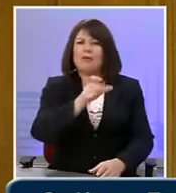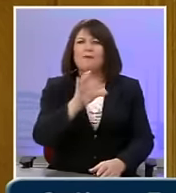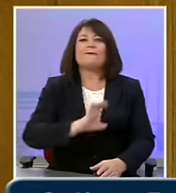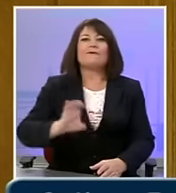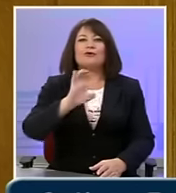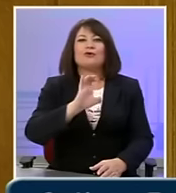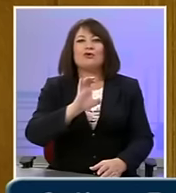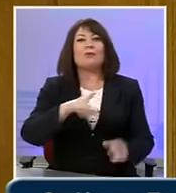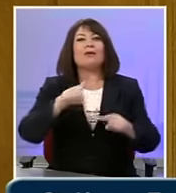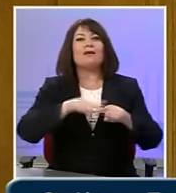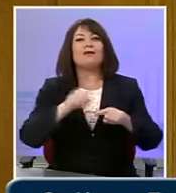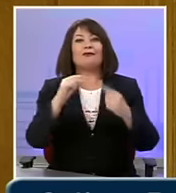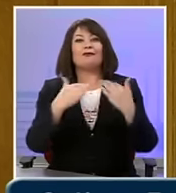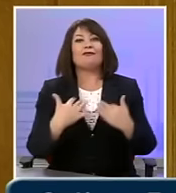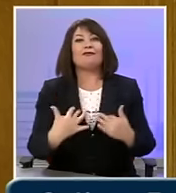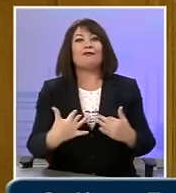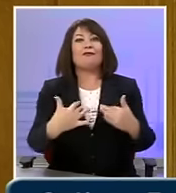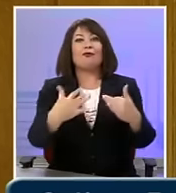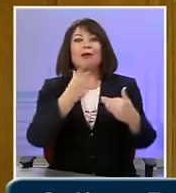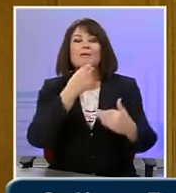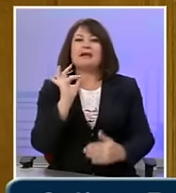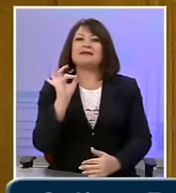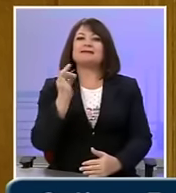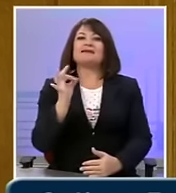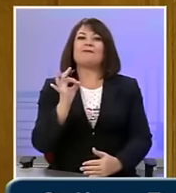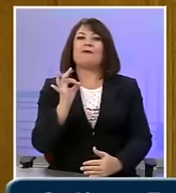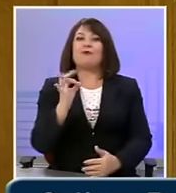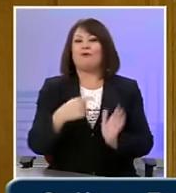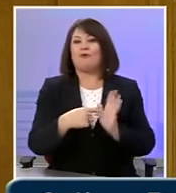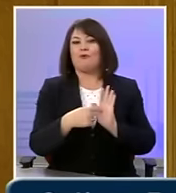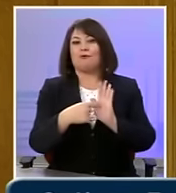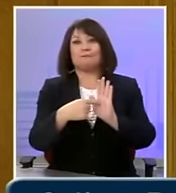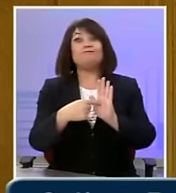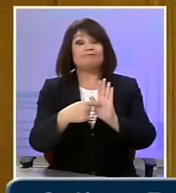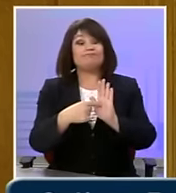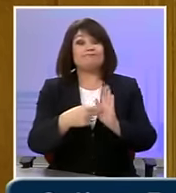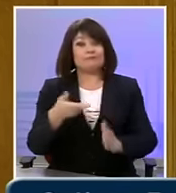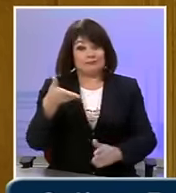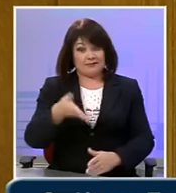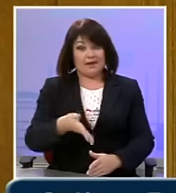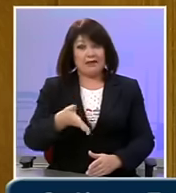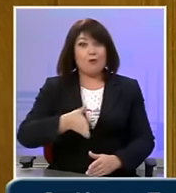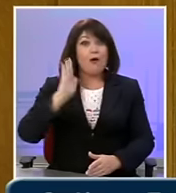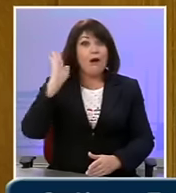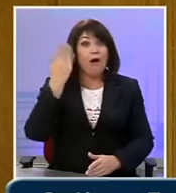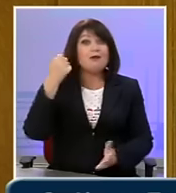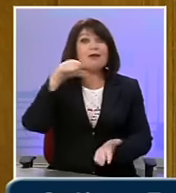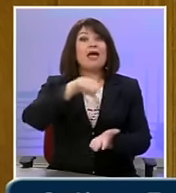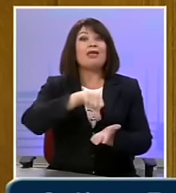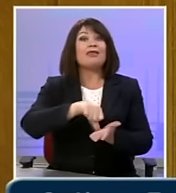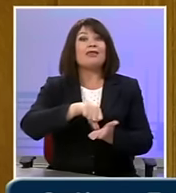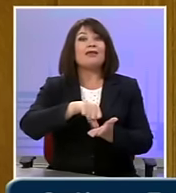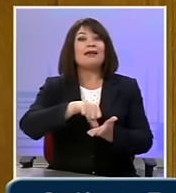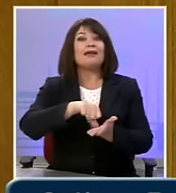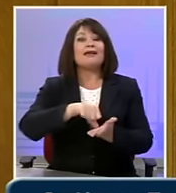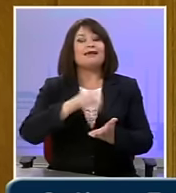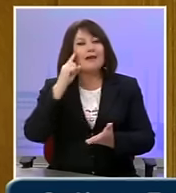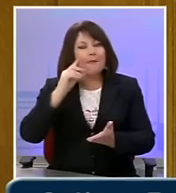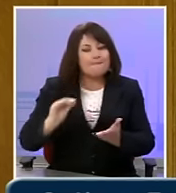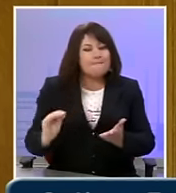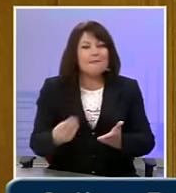Ελλάδας, η Βουλή των Ελλήνων είναι ένα σύμβολο. Εδώ, στην αρχαία Αθήνα, γεννήθηκε η ιδέα της